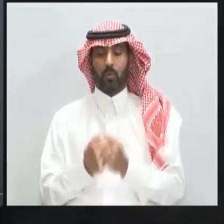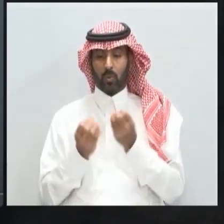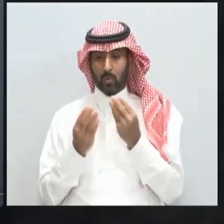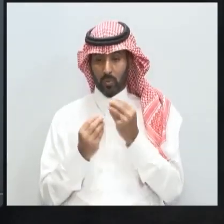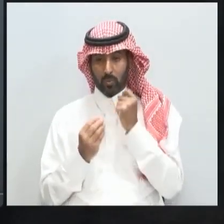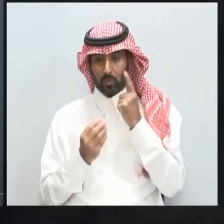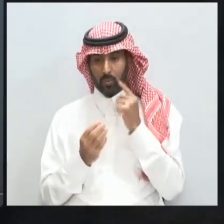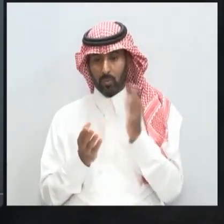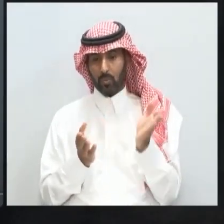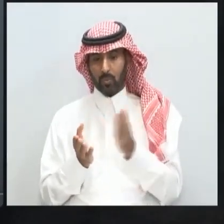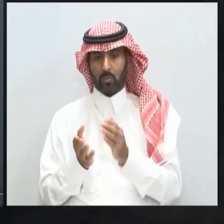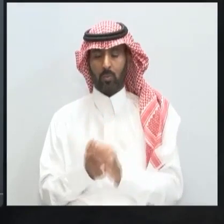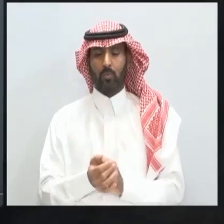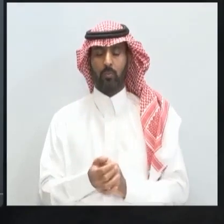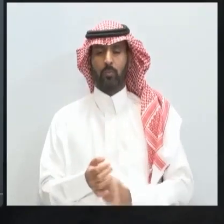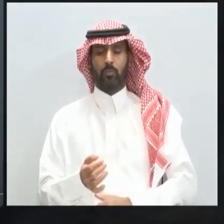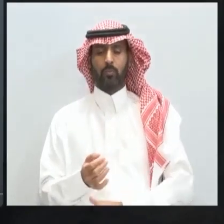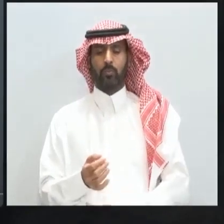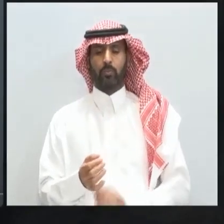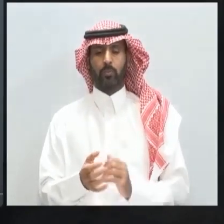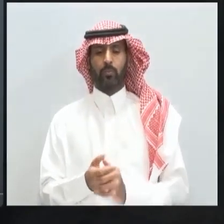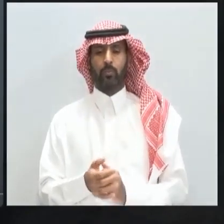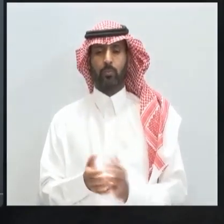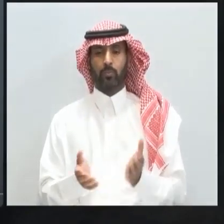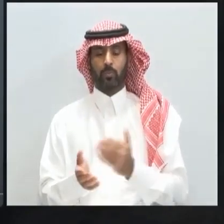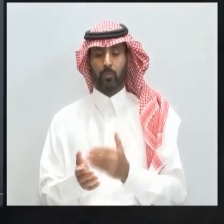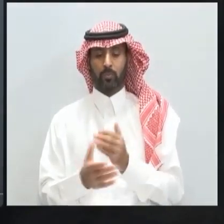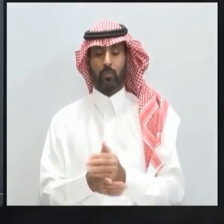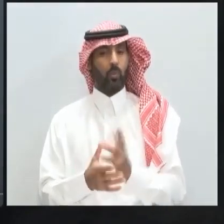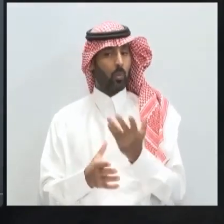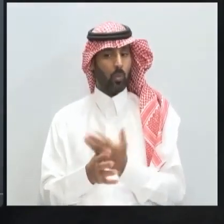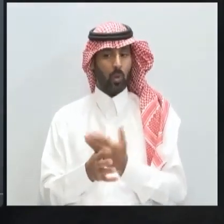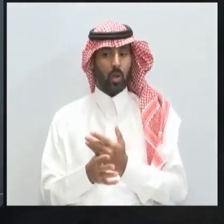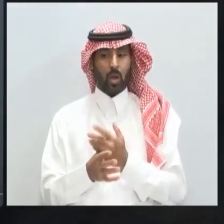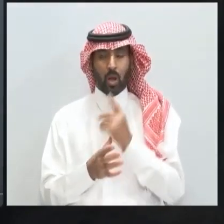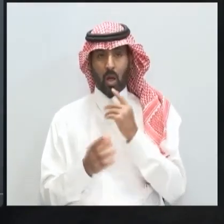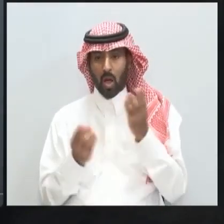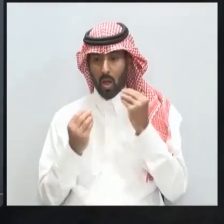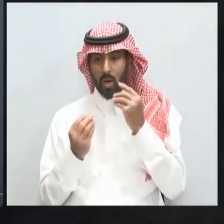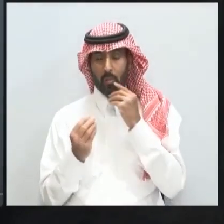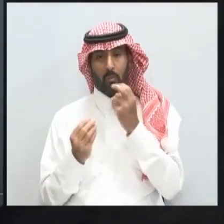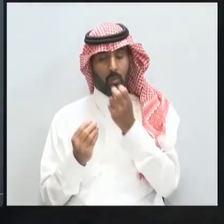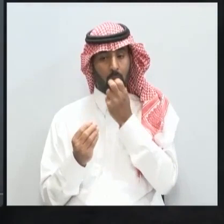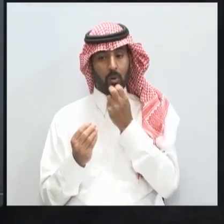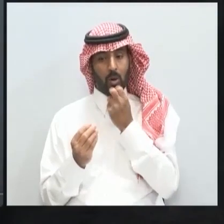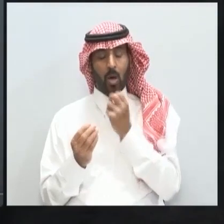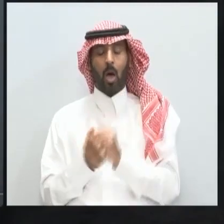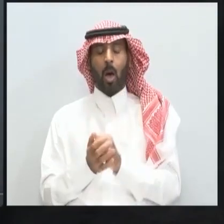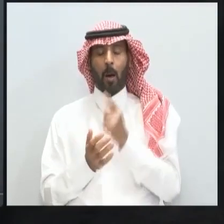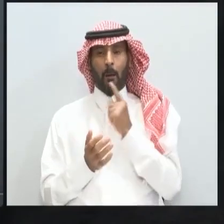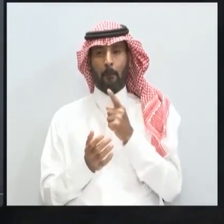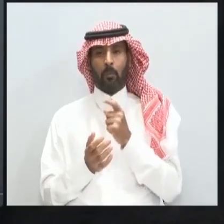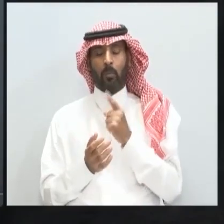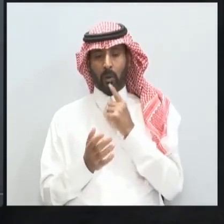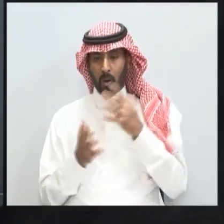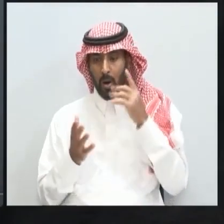عظيم وياتي معنا باذن الله تعالى في درس اليوم لماذا هذا العلم علم علوم القران يعتبر